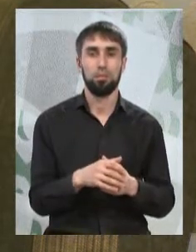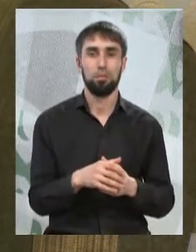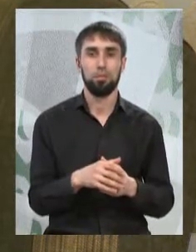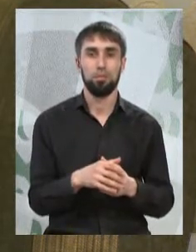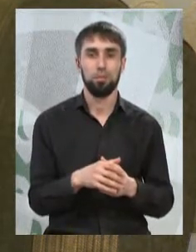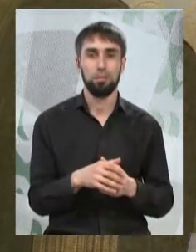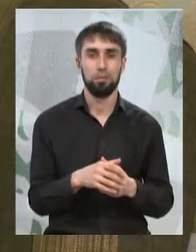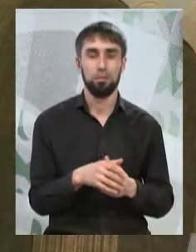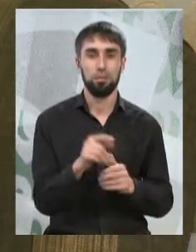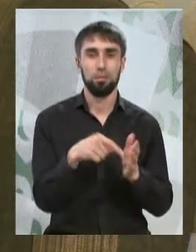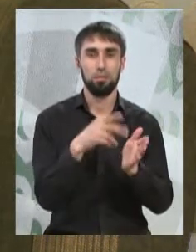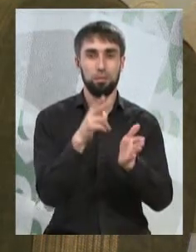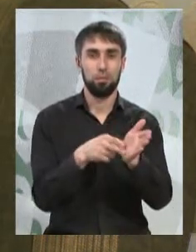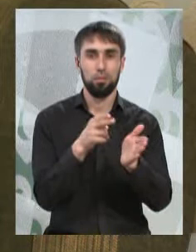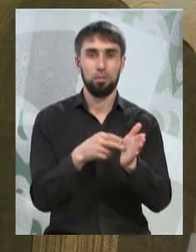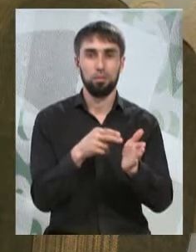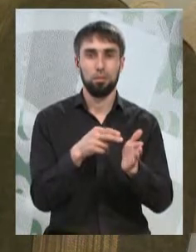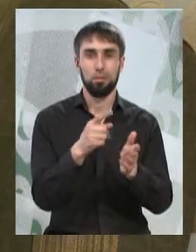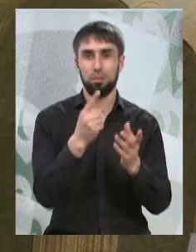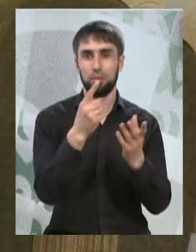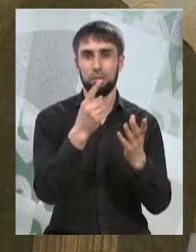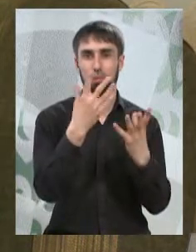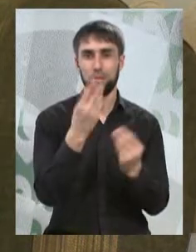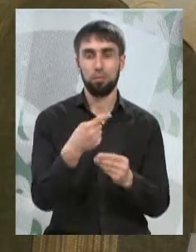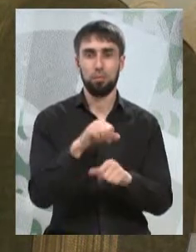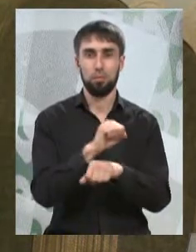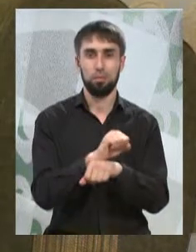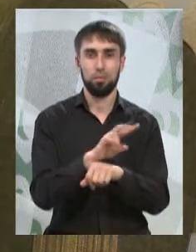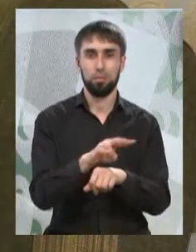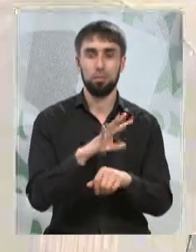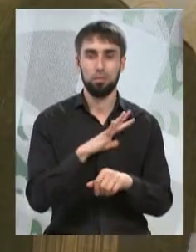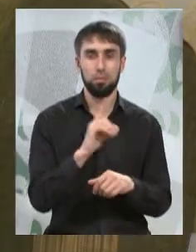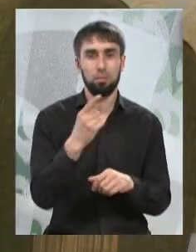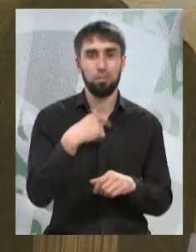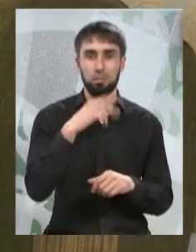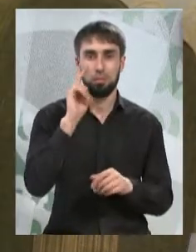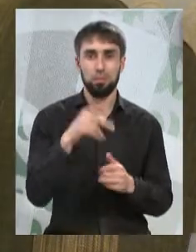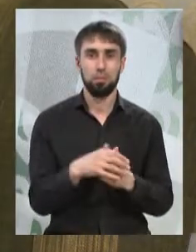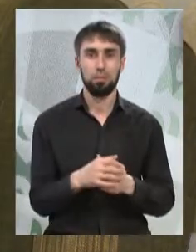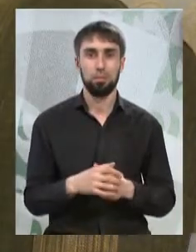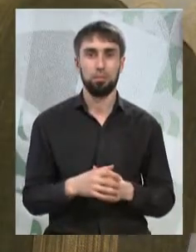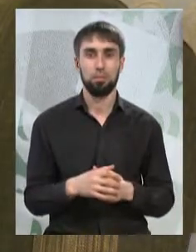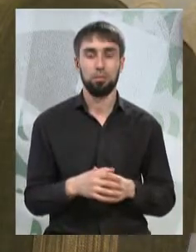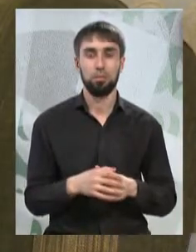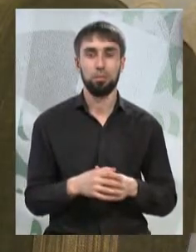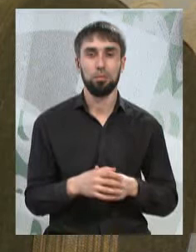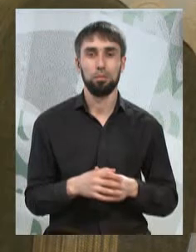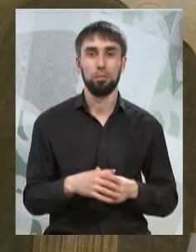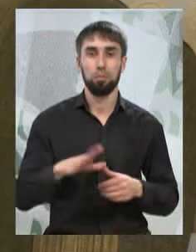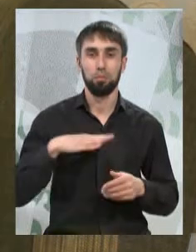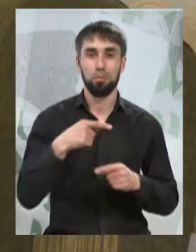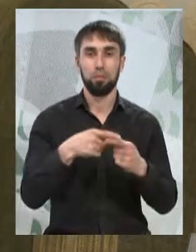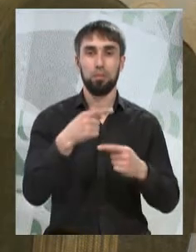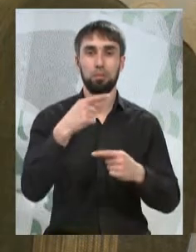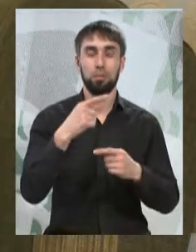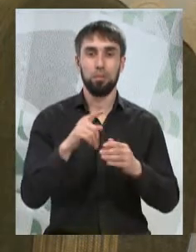наш эшелон там почти целый день стоял почему-то. Вот мы двинулись, эшелон